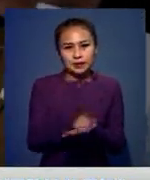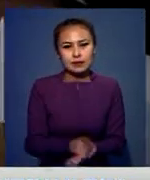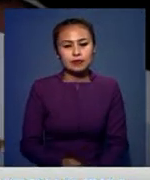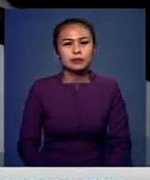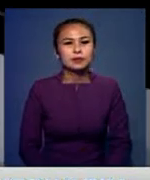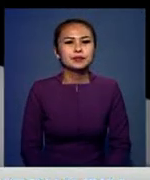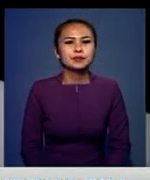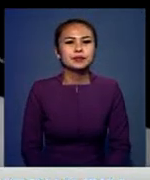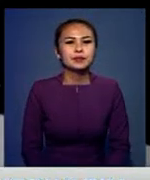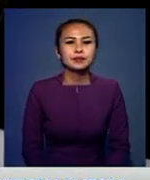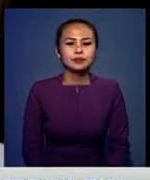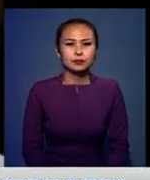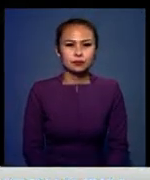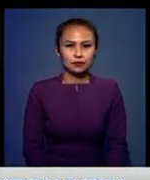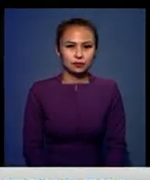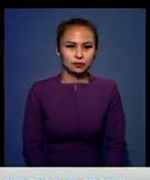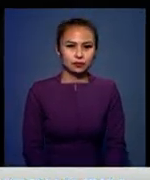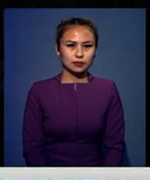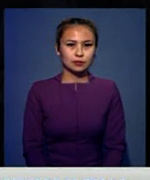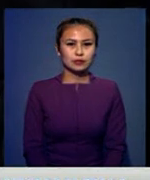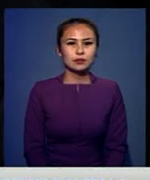әркімнің борышы деп санайды.